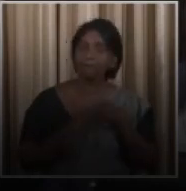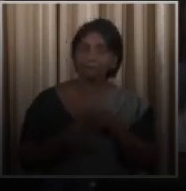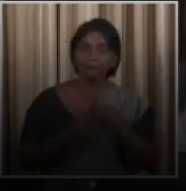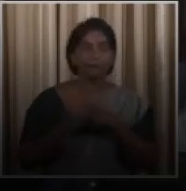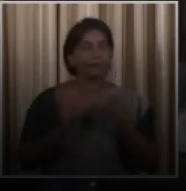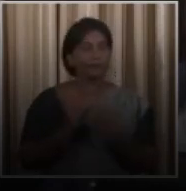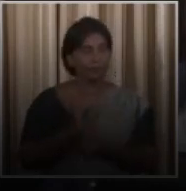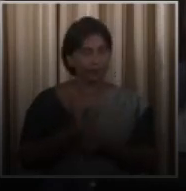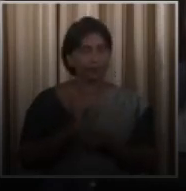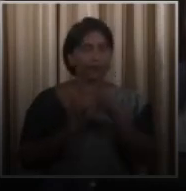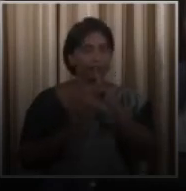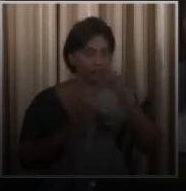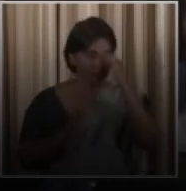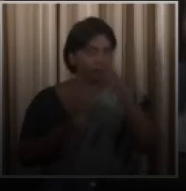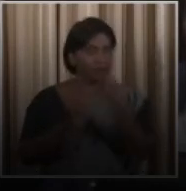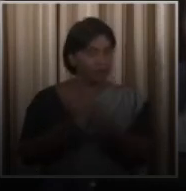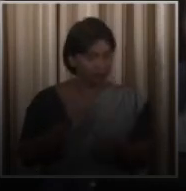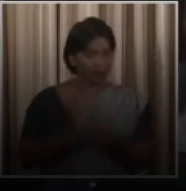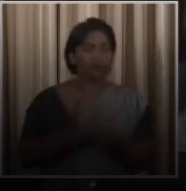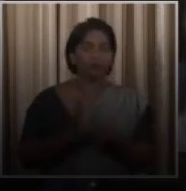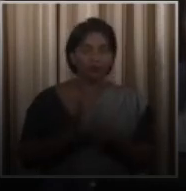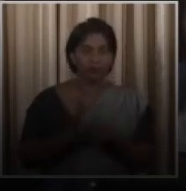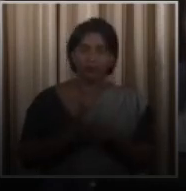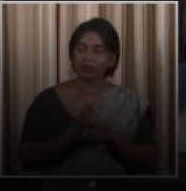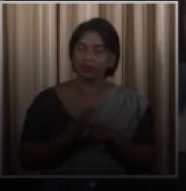පනත කථානායකතුමා අස්සම් කරනකොට